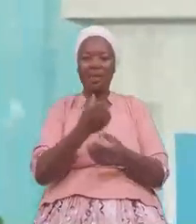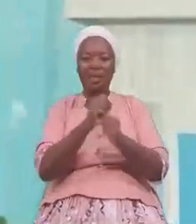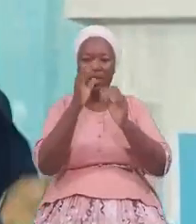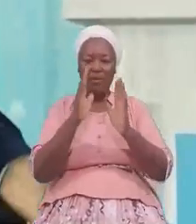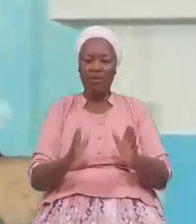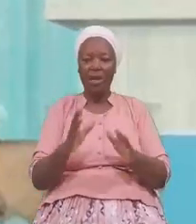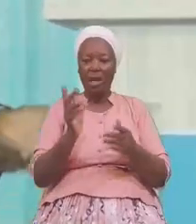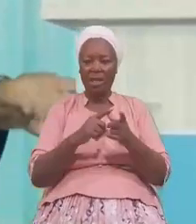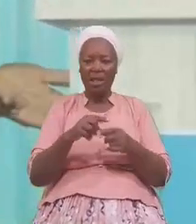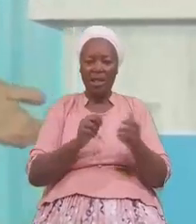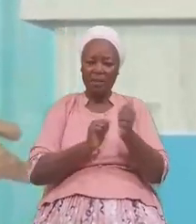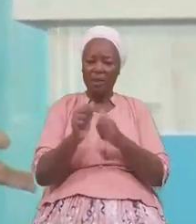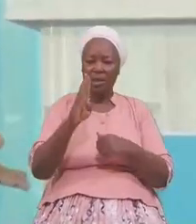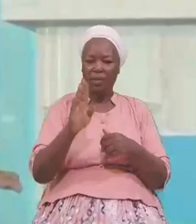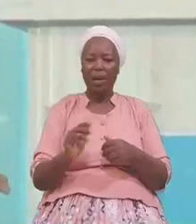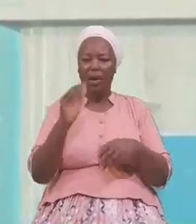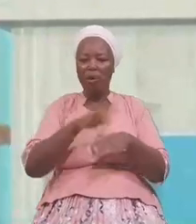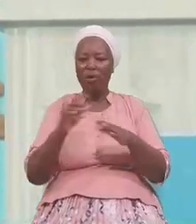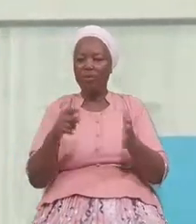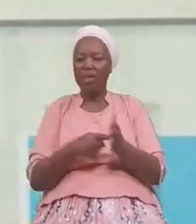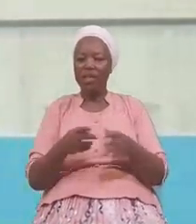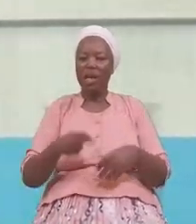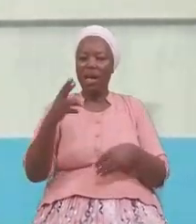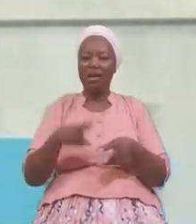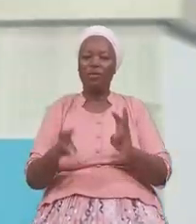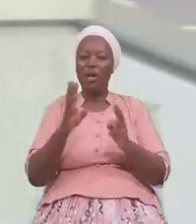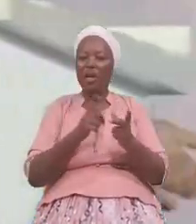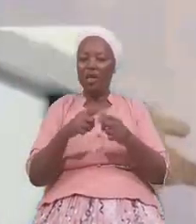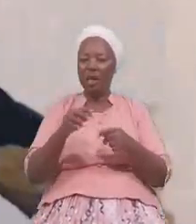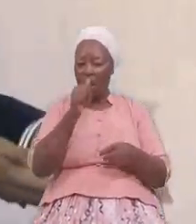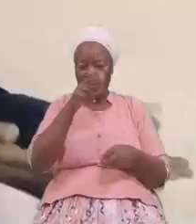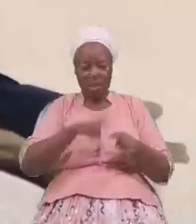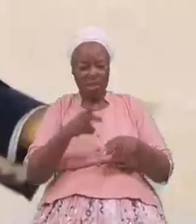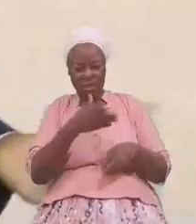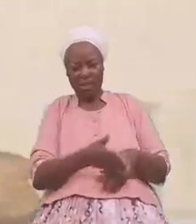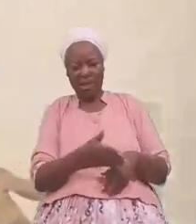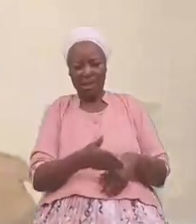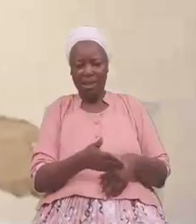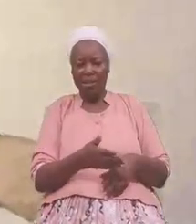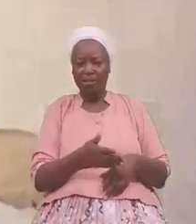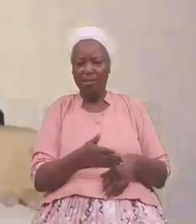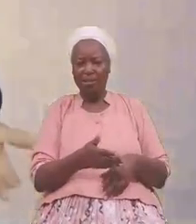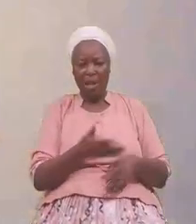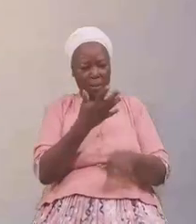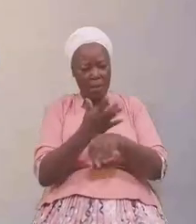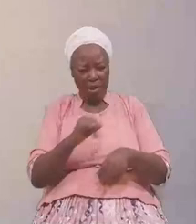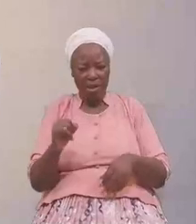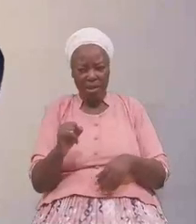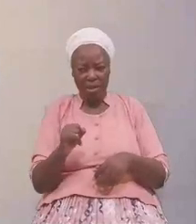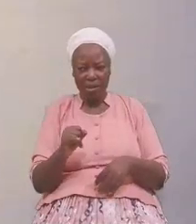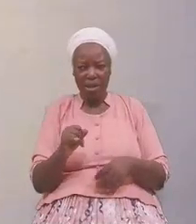passer sur ce chemin frayé. Et je suis assis là, mendiant. C'est pourquoi il a